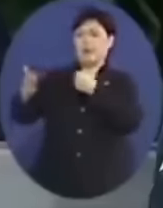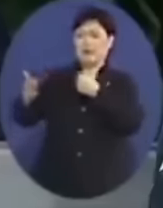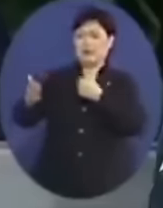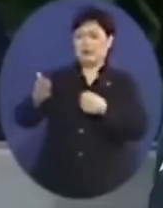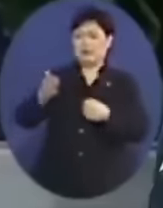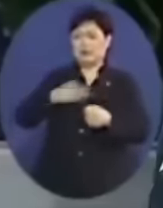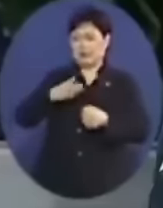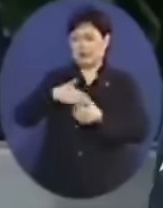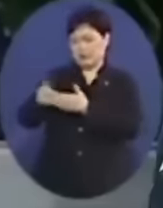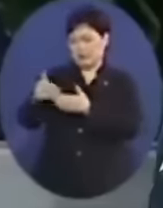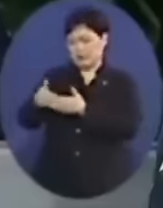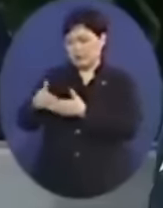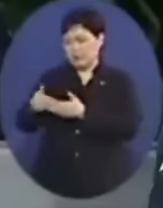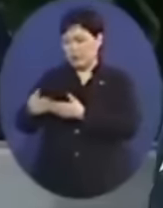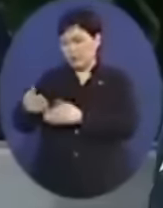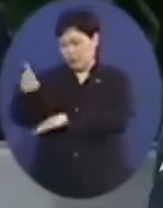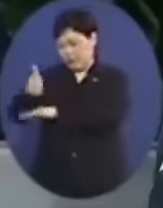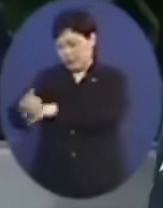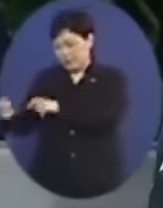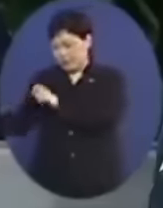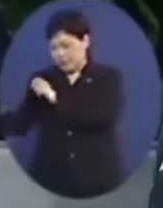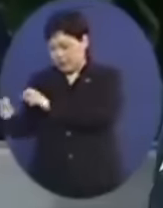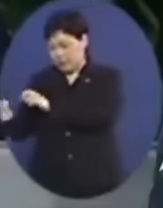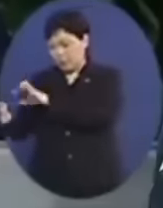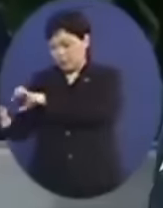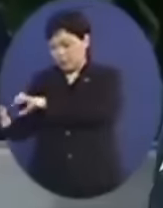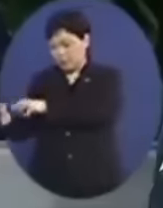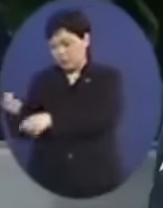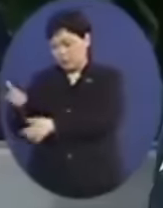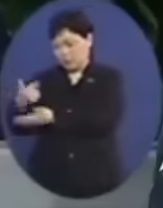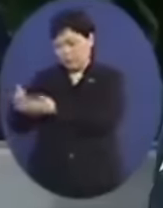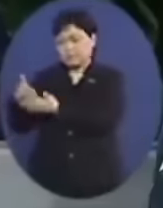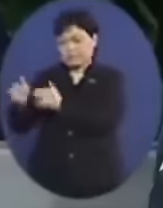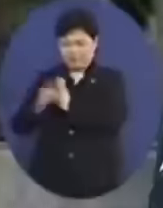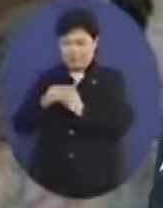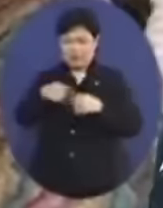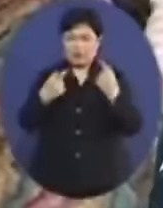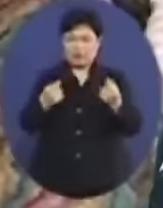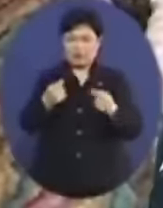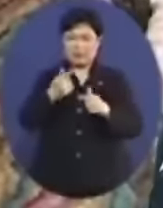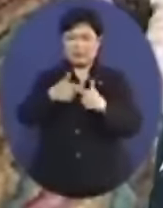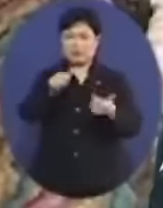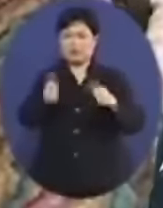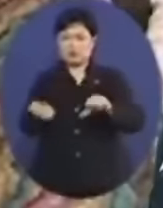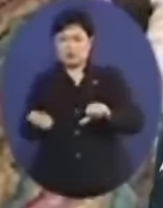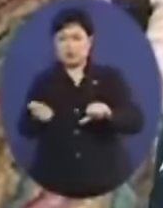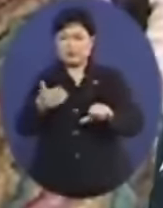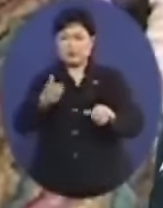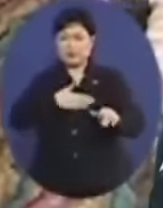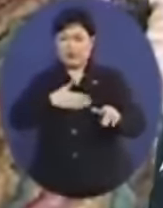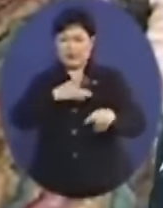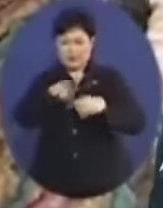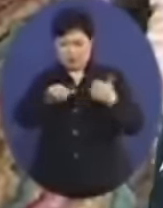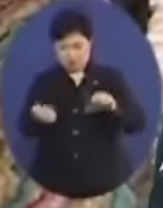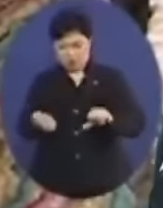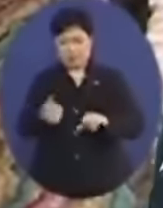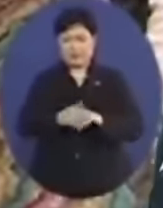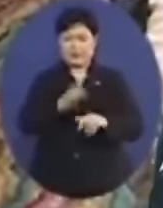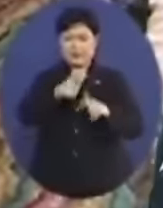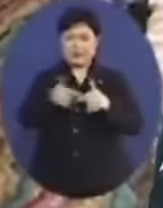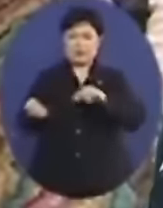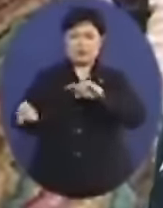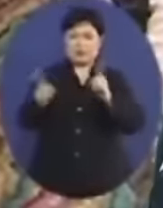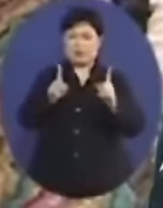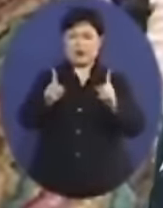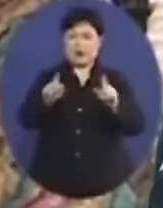그림을 그 옆에 그려놓는 것입니다 한번 따라 말씀 예수 죽음 내 죽음 예수 부활